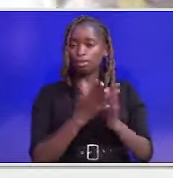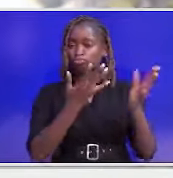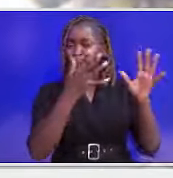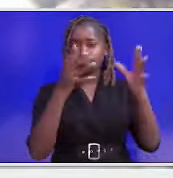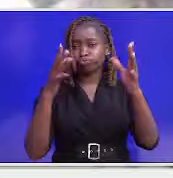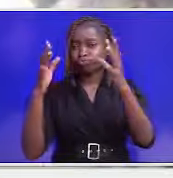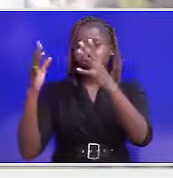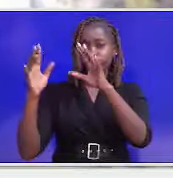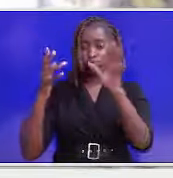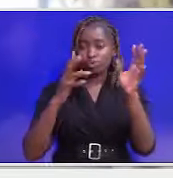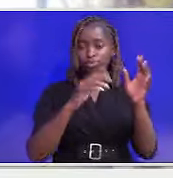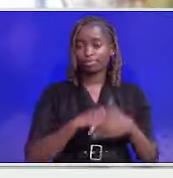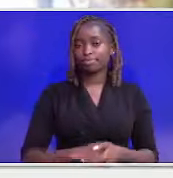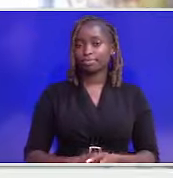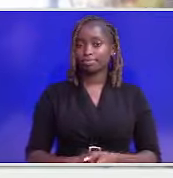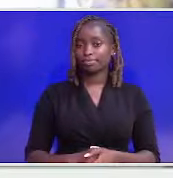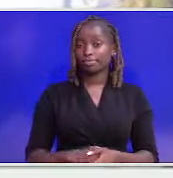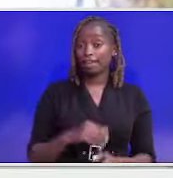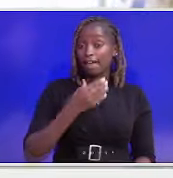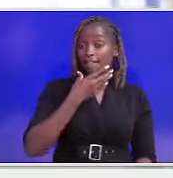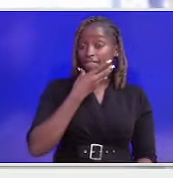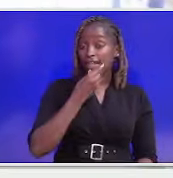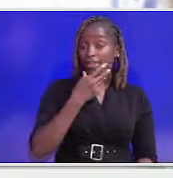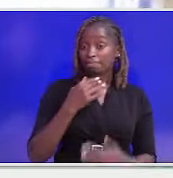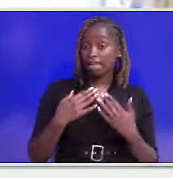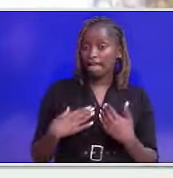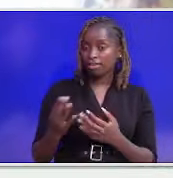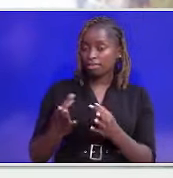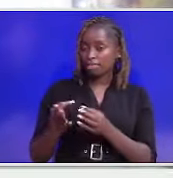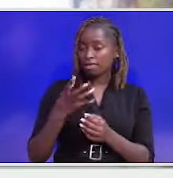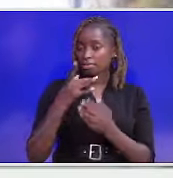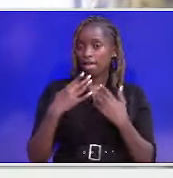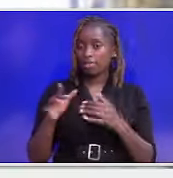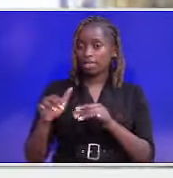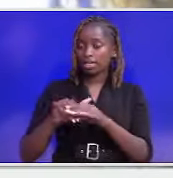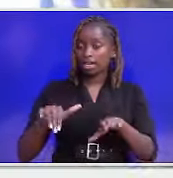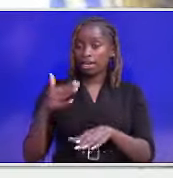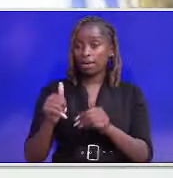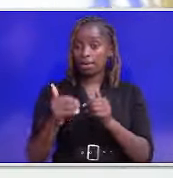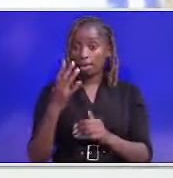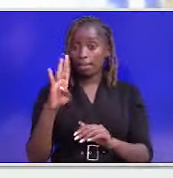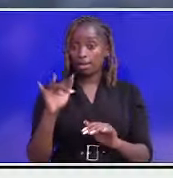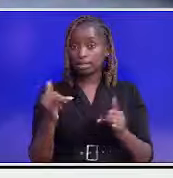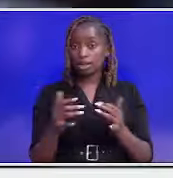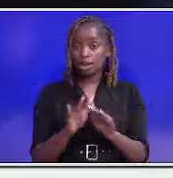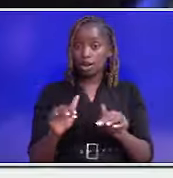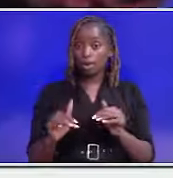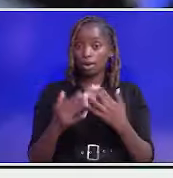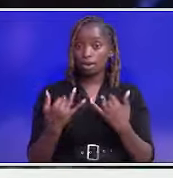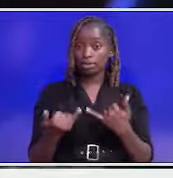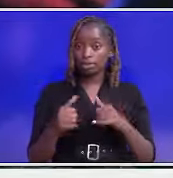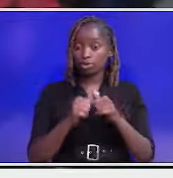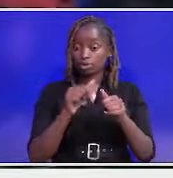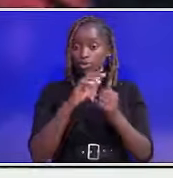vigelegele. Baba anamtia hofu Aaron kwa ukali wa kisu kinachomsubiri kwa kumnyang'anya kengele